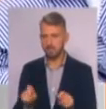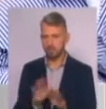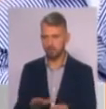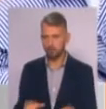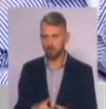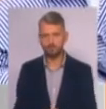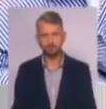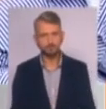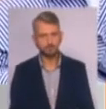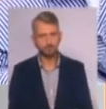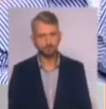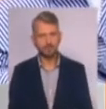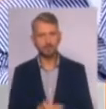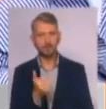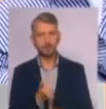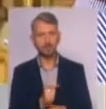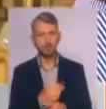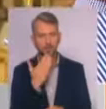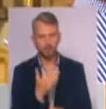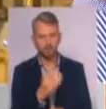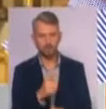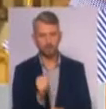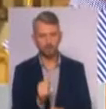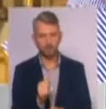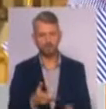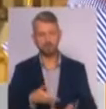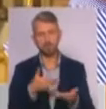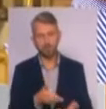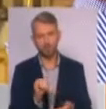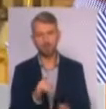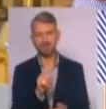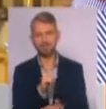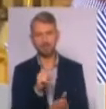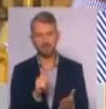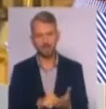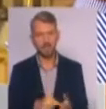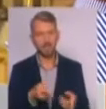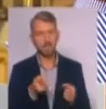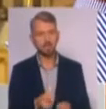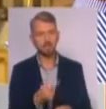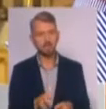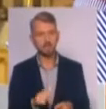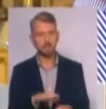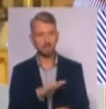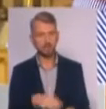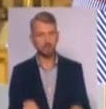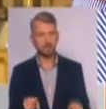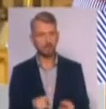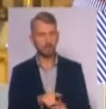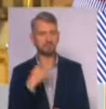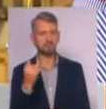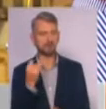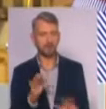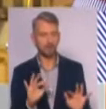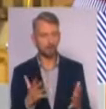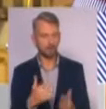Прошу. Так, дуже дякую вам за запрошення і за запитання. Насправді, це була така цікава